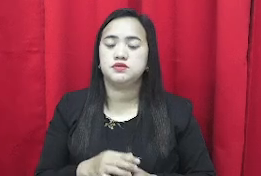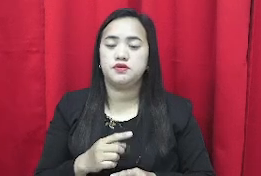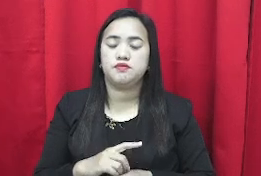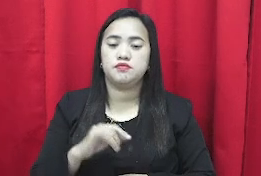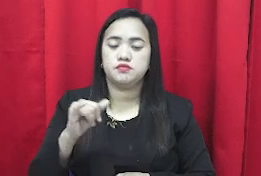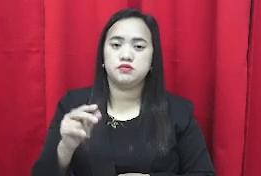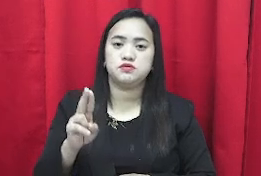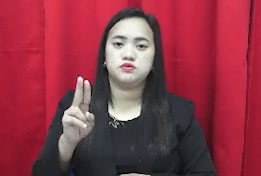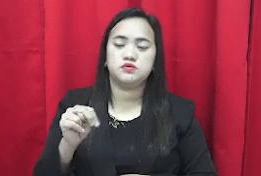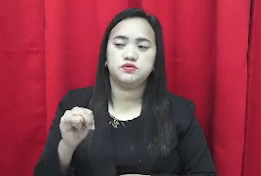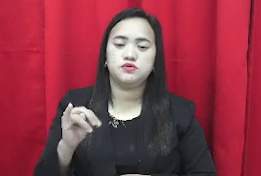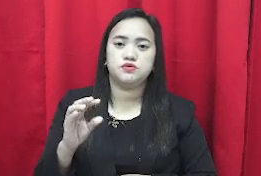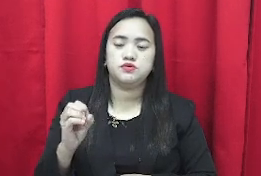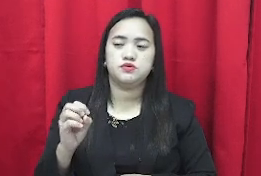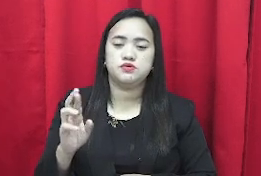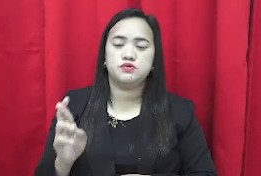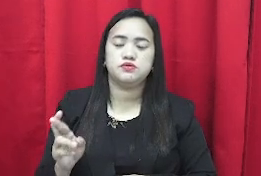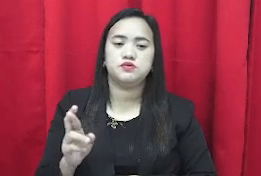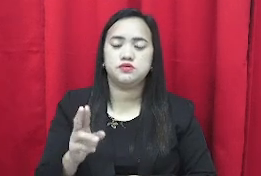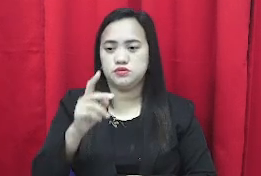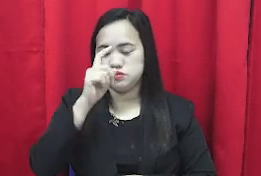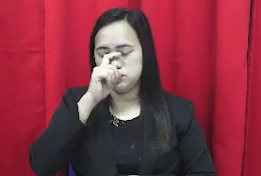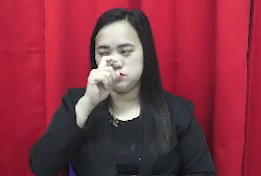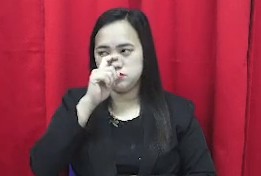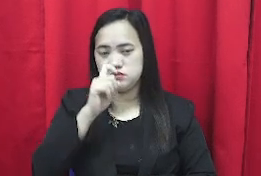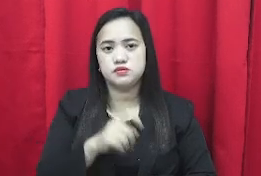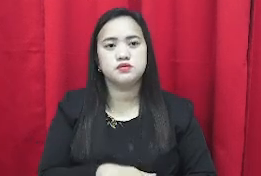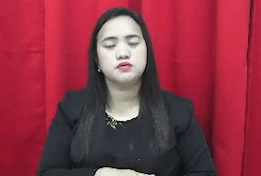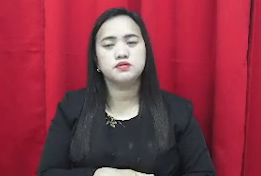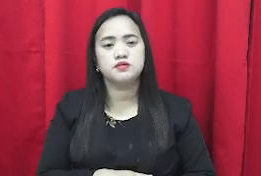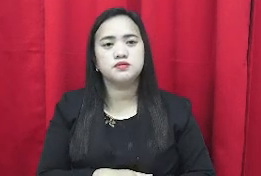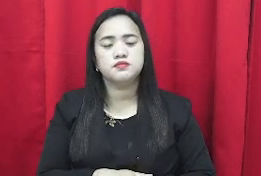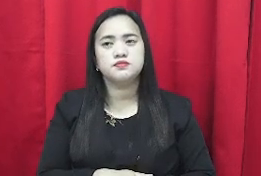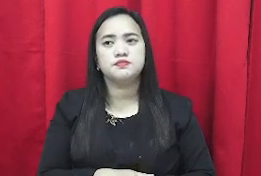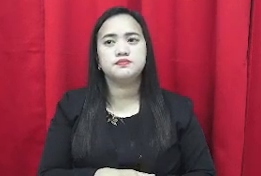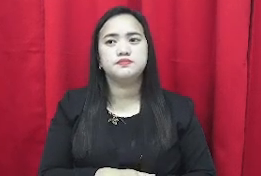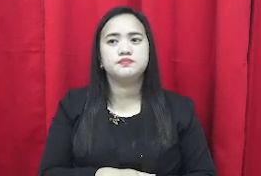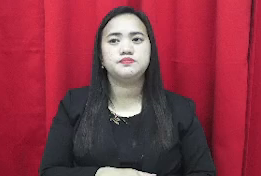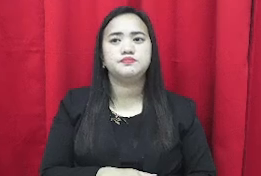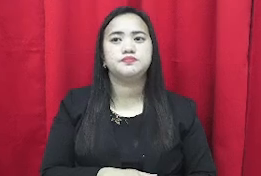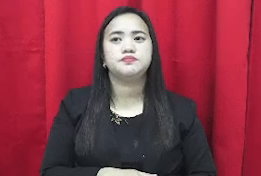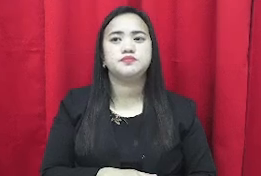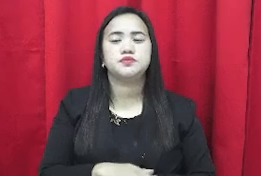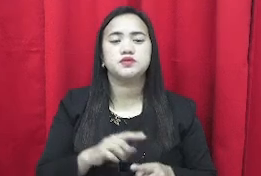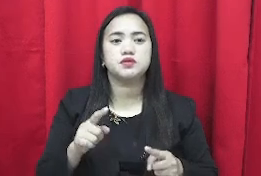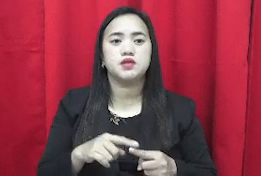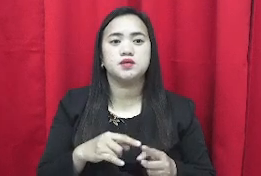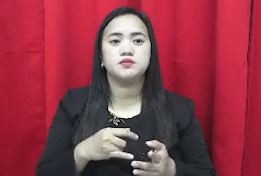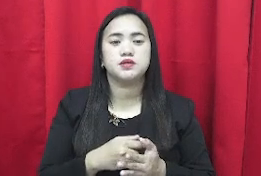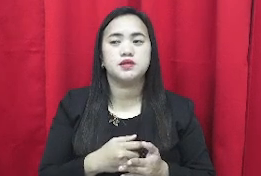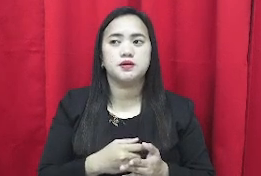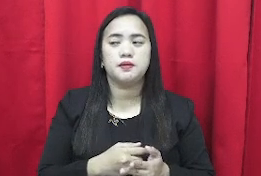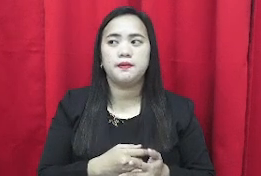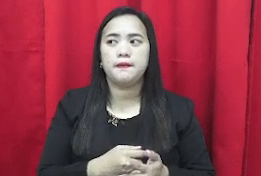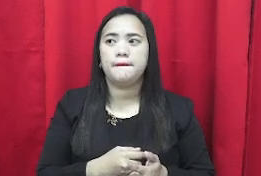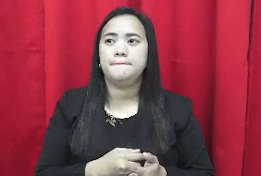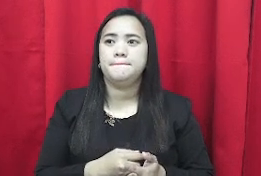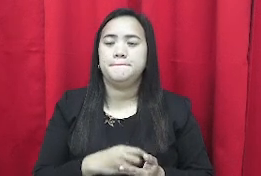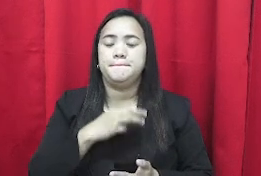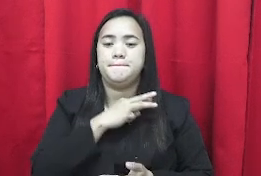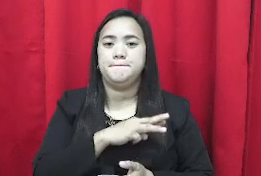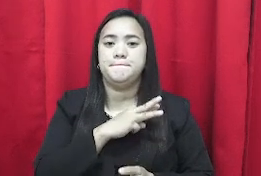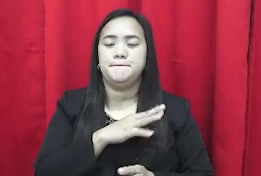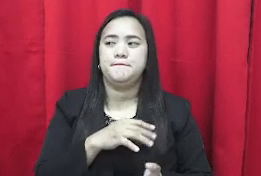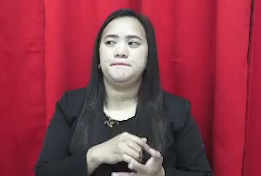ginawa mo sa bahay parang ginagawa mo ngayon kila danel gagawa Nam tama yan pagdating ng balikatan test mission ka sa akin yon you see o